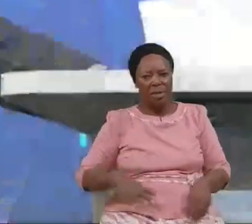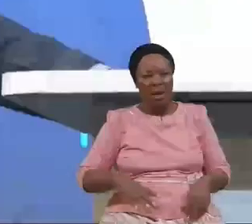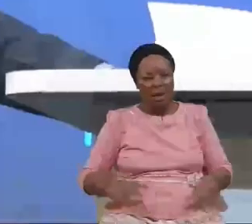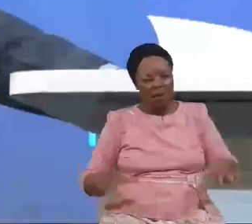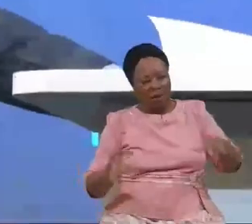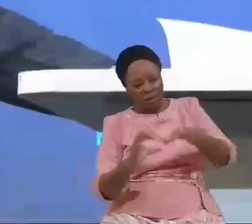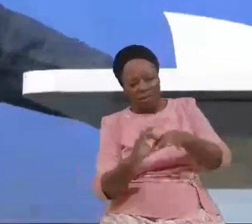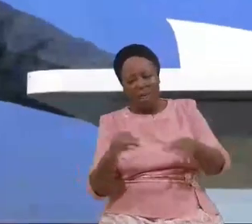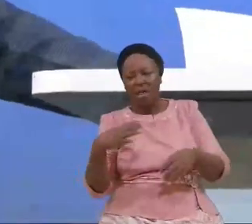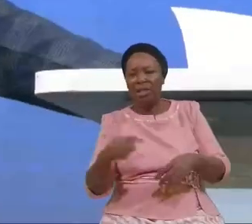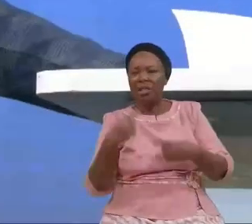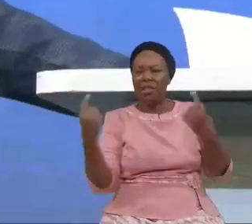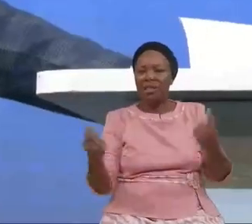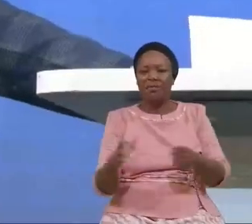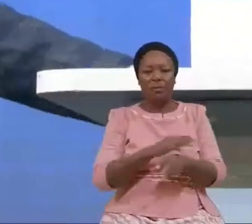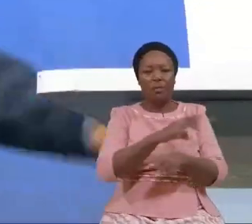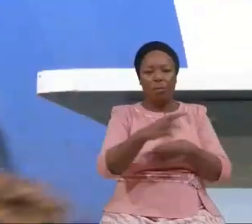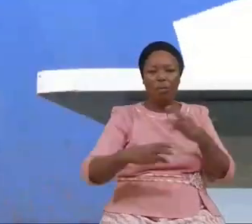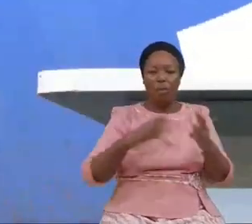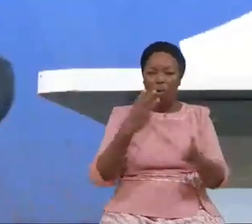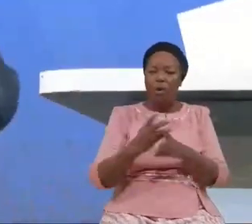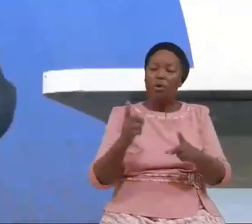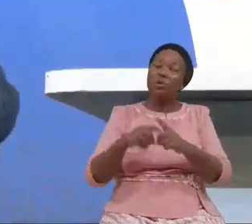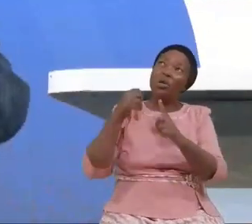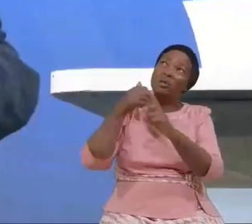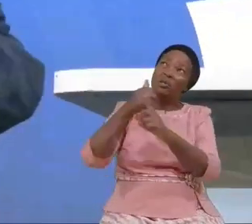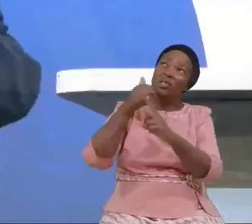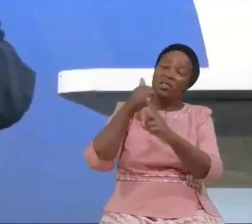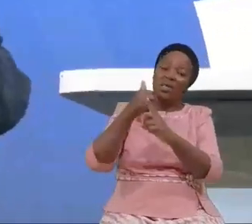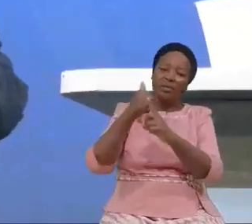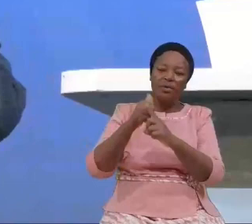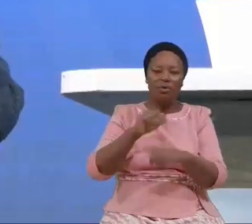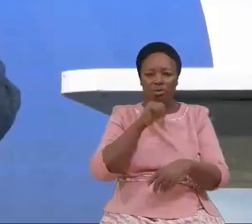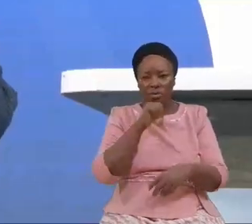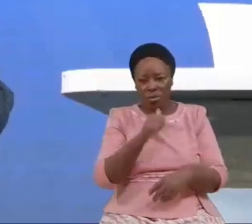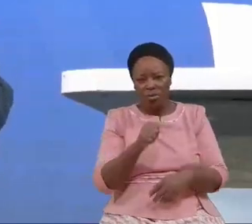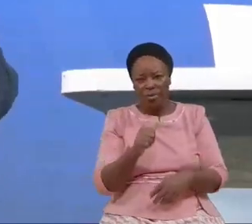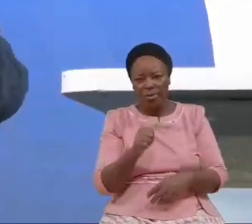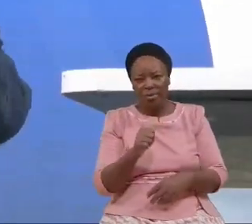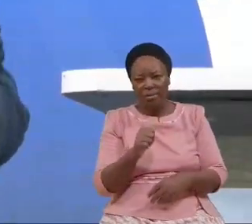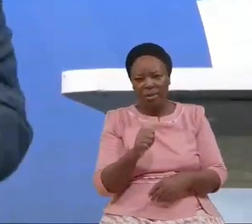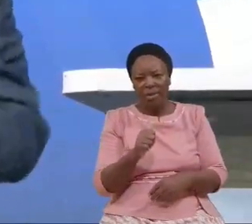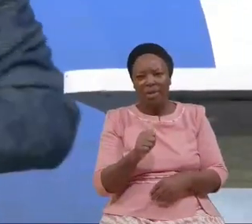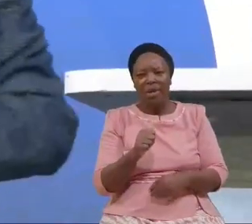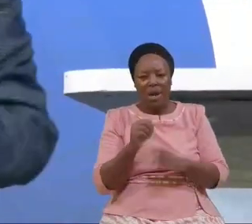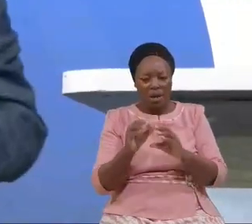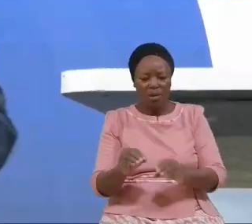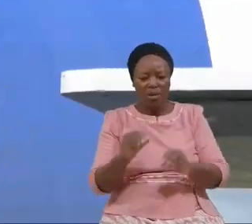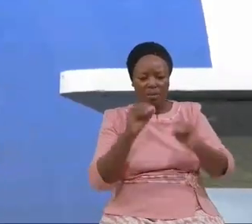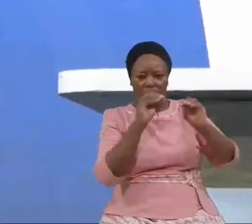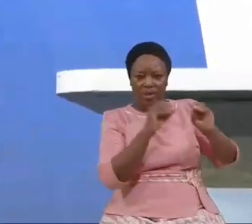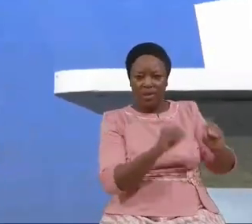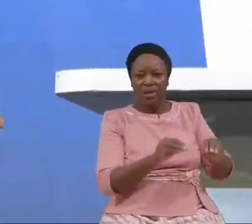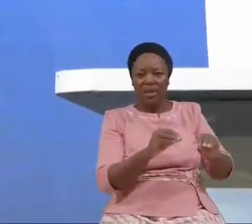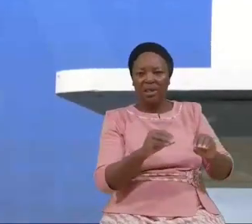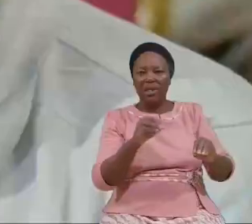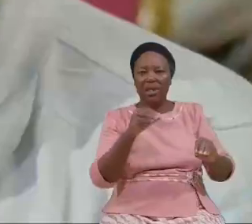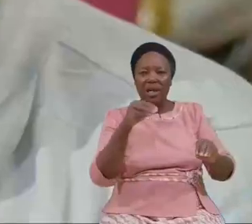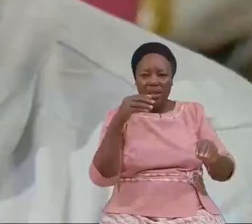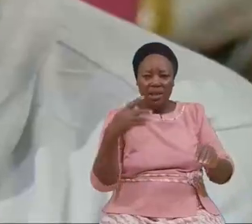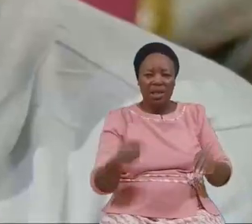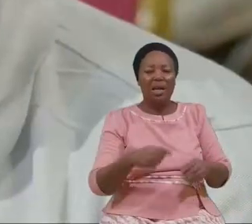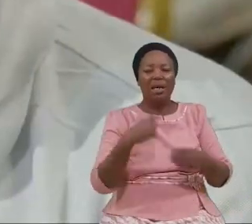le monde pécheur à lui-même en imputant point aux hommes leurs